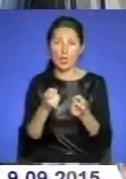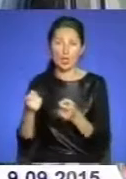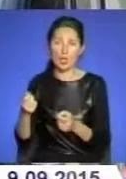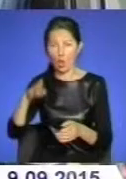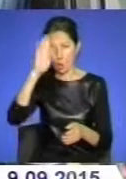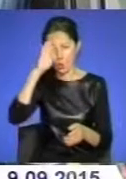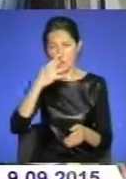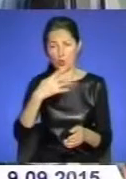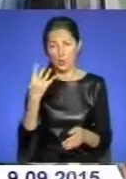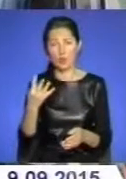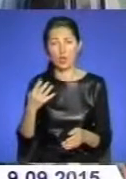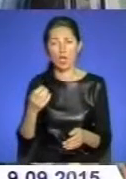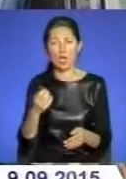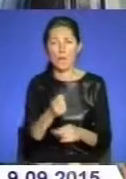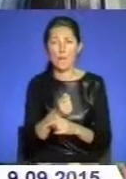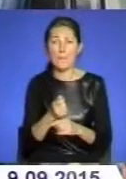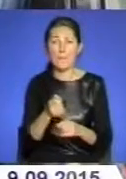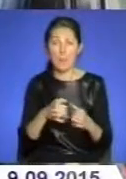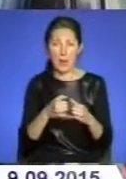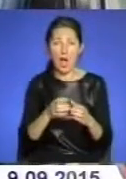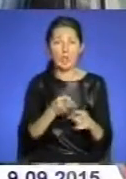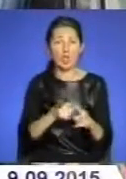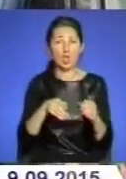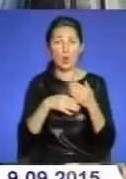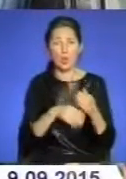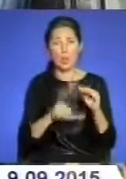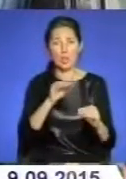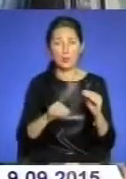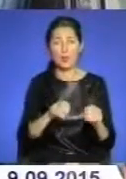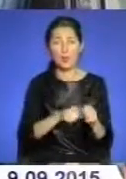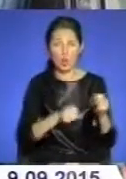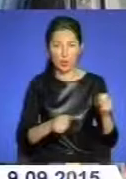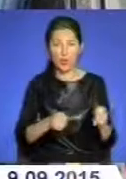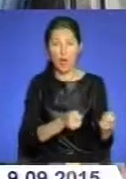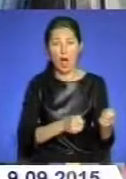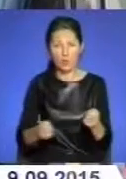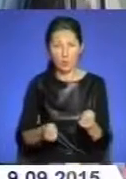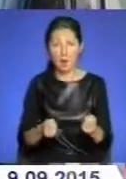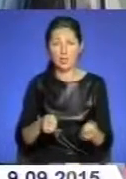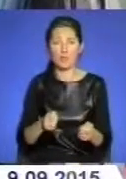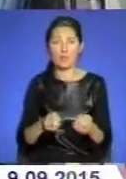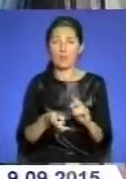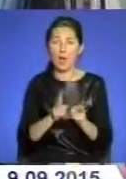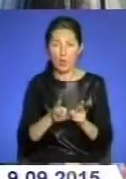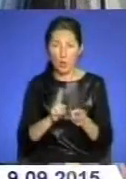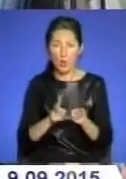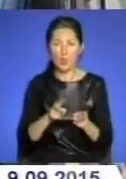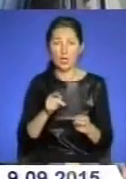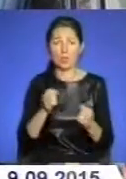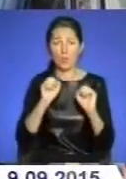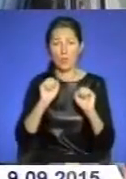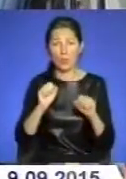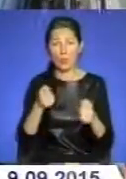допомагали також і на розборці, зборці автоматів, і на польовій кухні. І ну, просто вони могли вільно прийти до людей в якісь такі неформальні